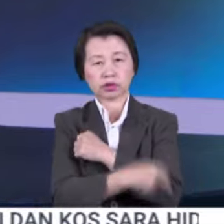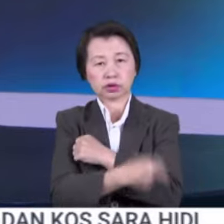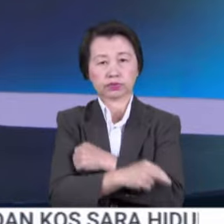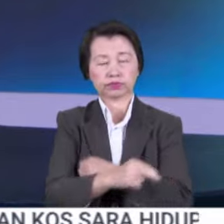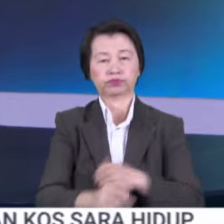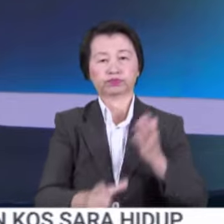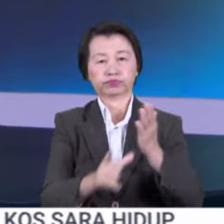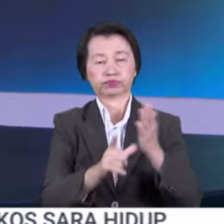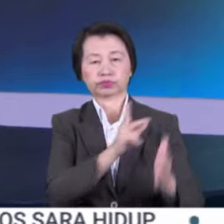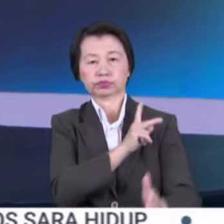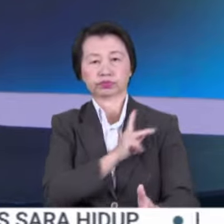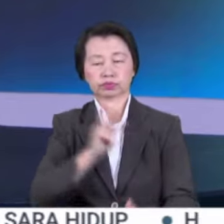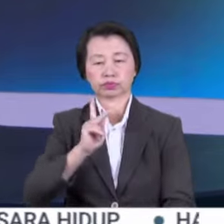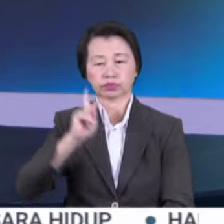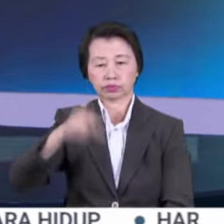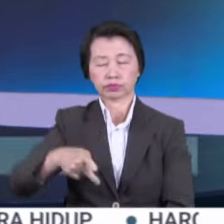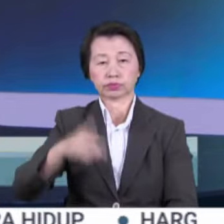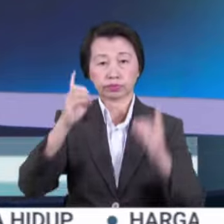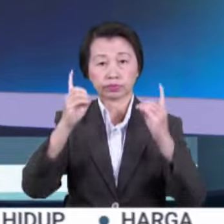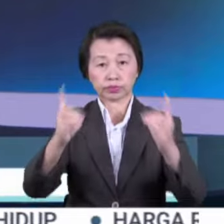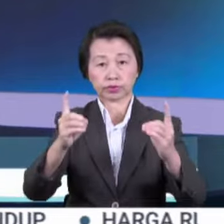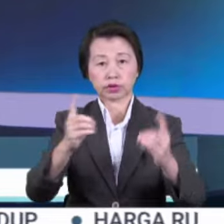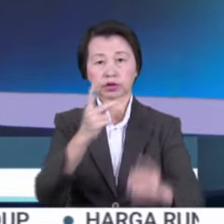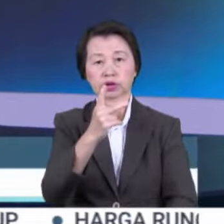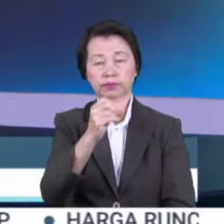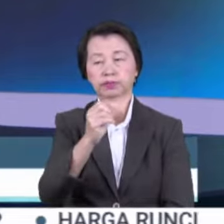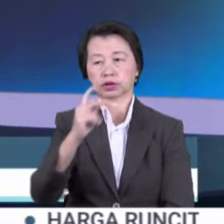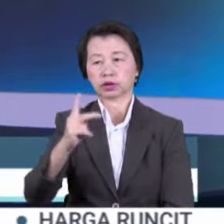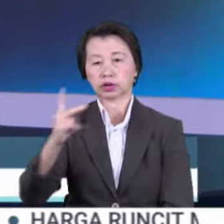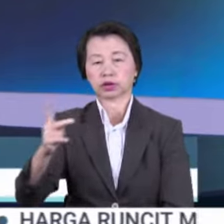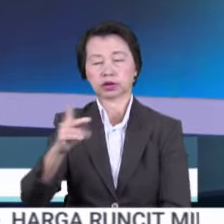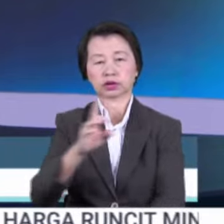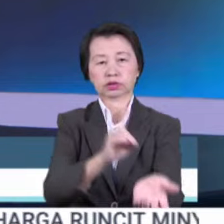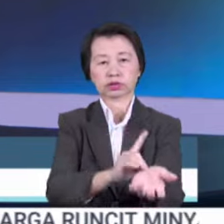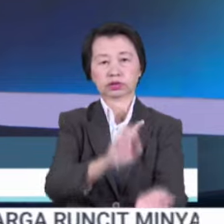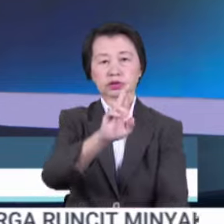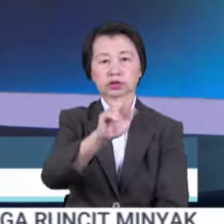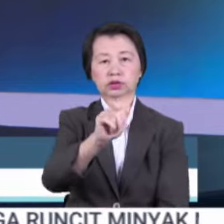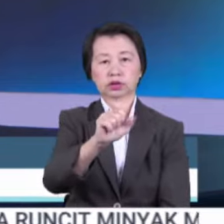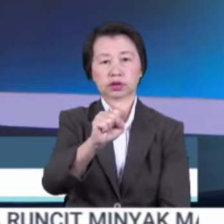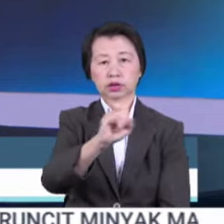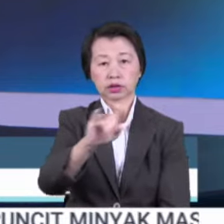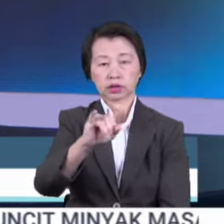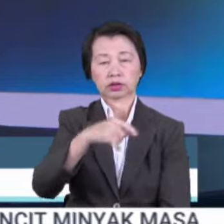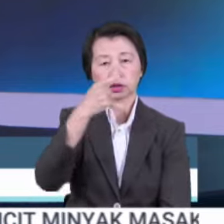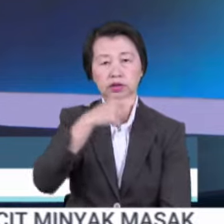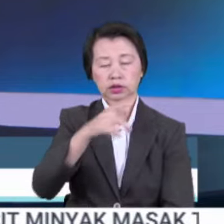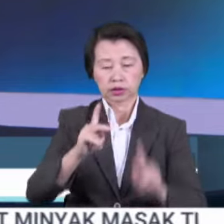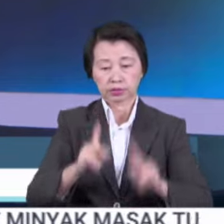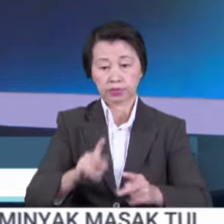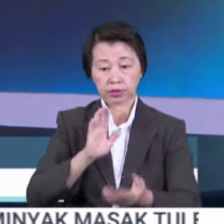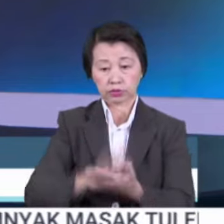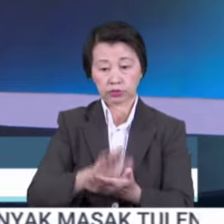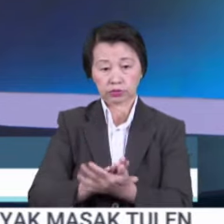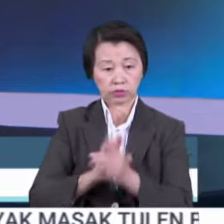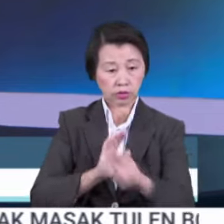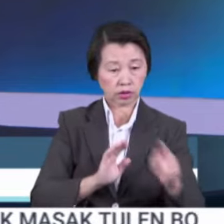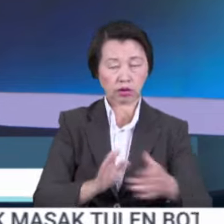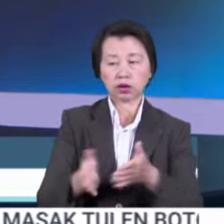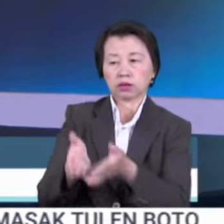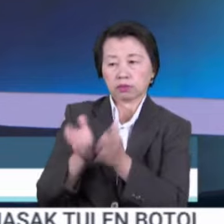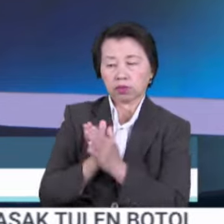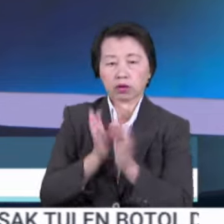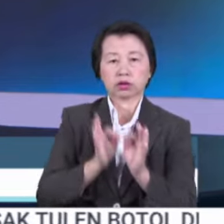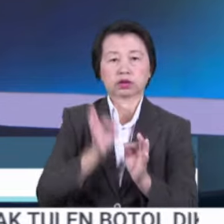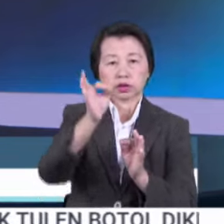ketua pengarah pendidikan sekto Dasa dan kurikulum KPM dokter pihak sekolah juga boleh memohon untuk